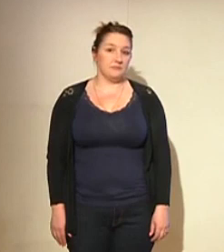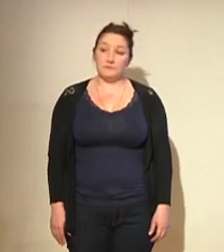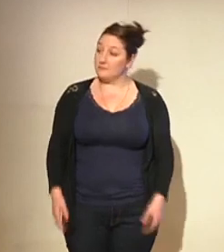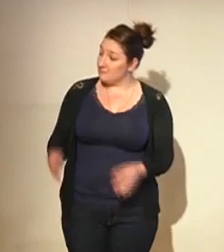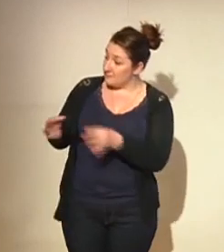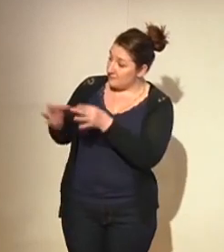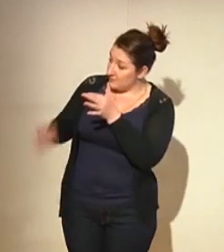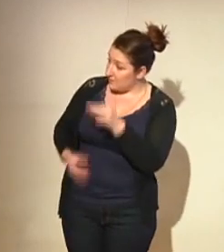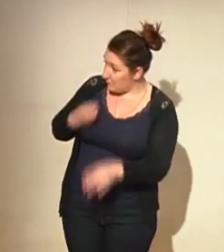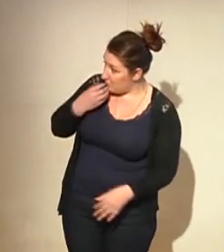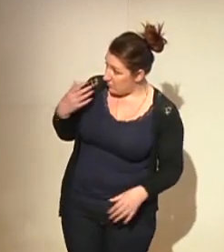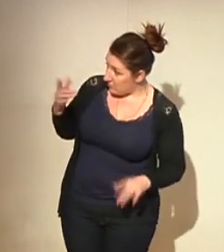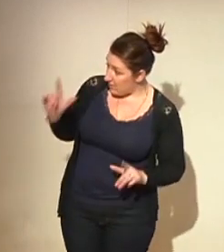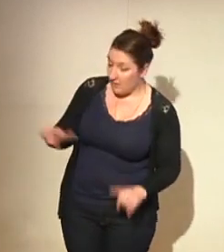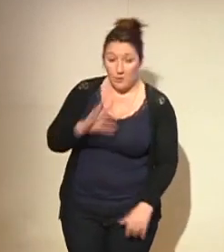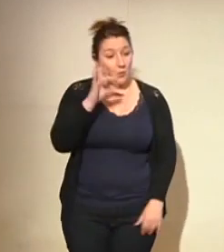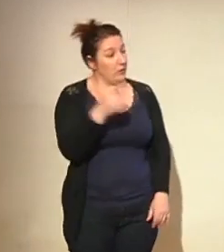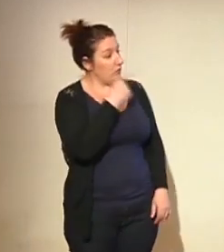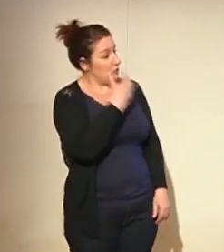avez le résultat